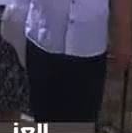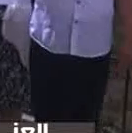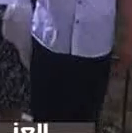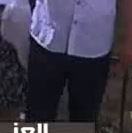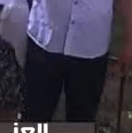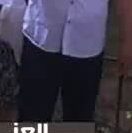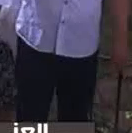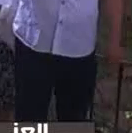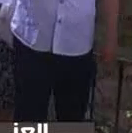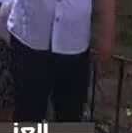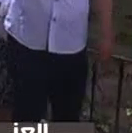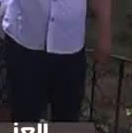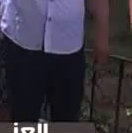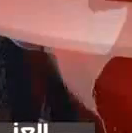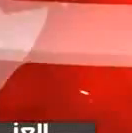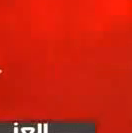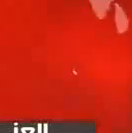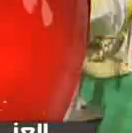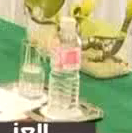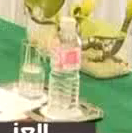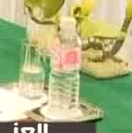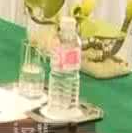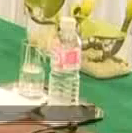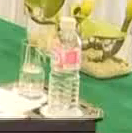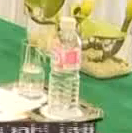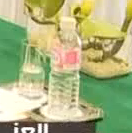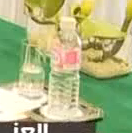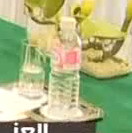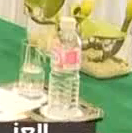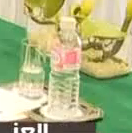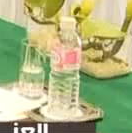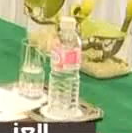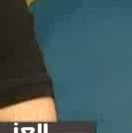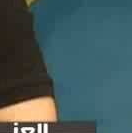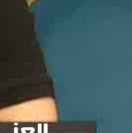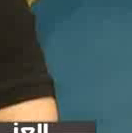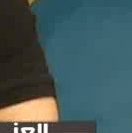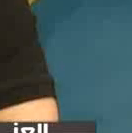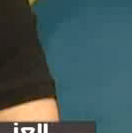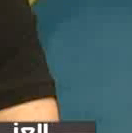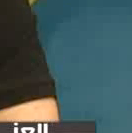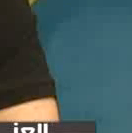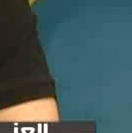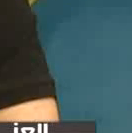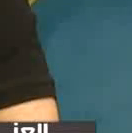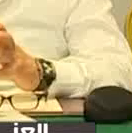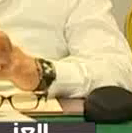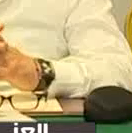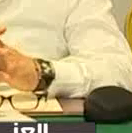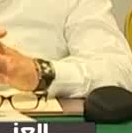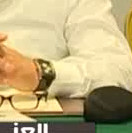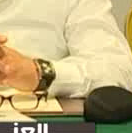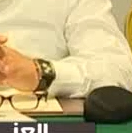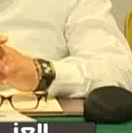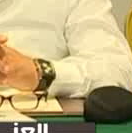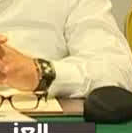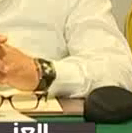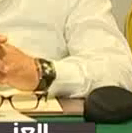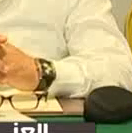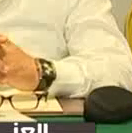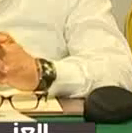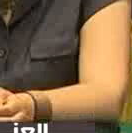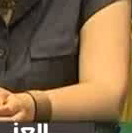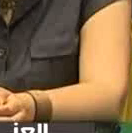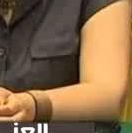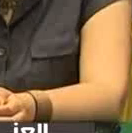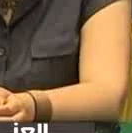والتعهدات المبرمة مع الاتحاد العام التونسي للشغل. الصحافة زمن النزاعات والإرهاب والمعادلة بين حرية الصحافة